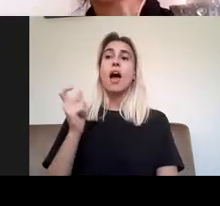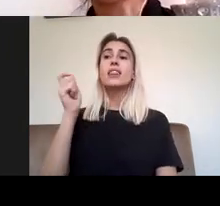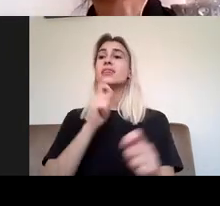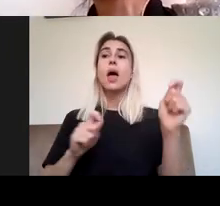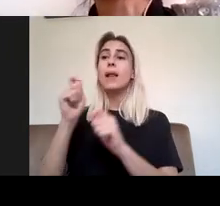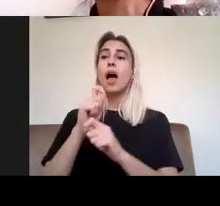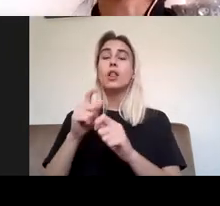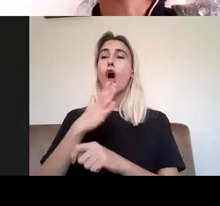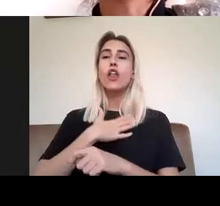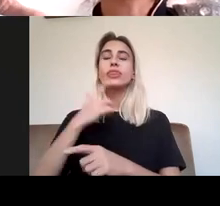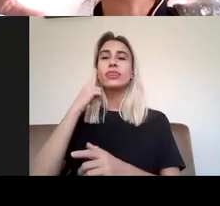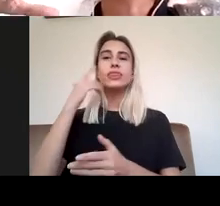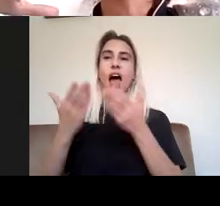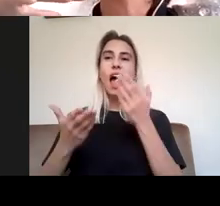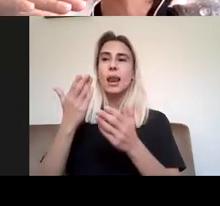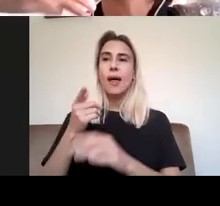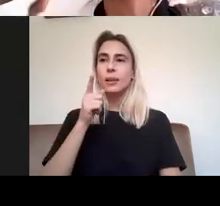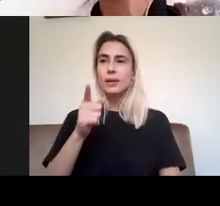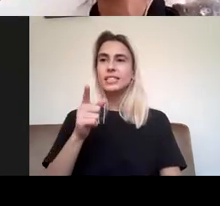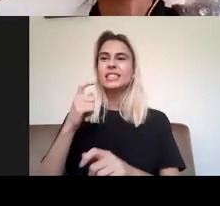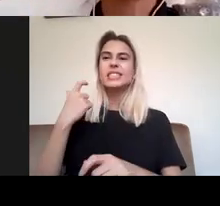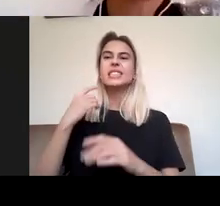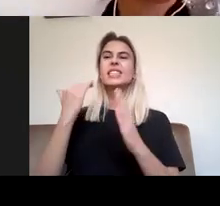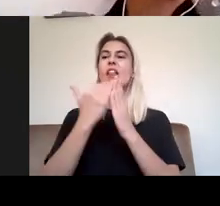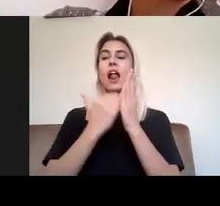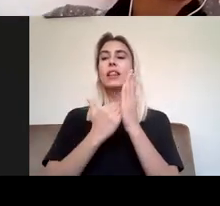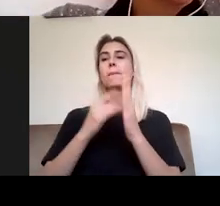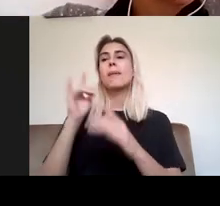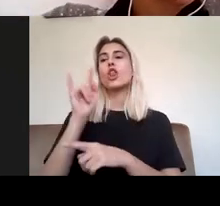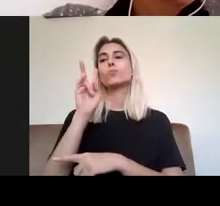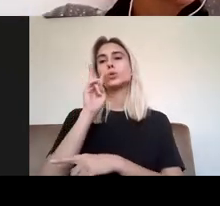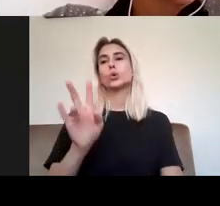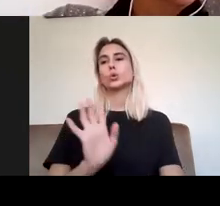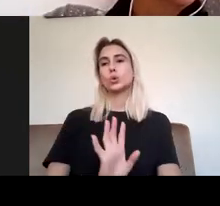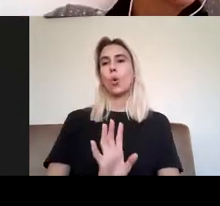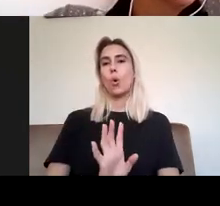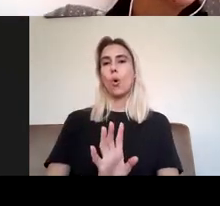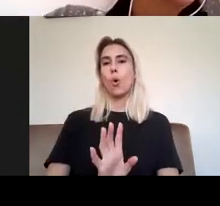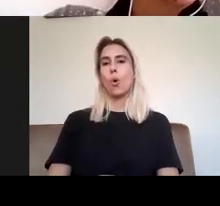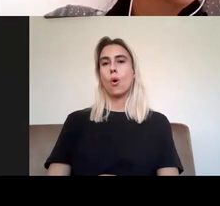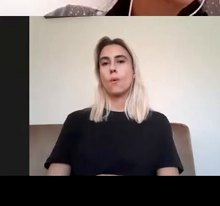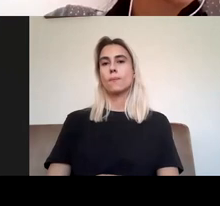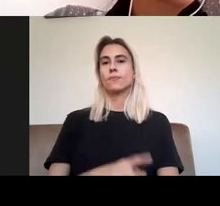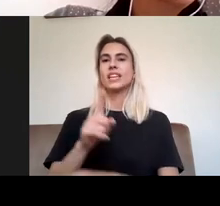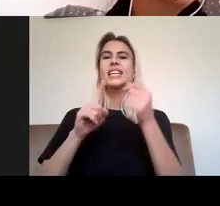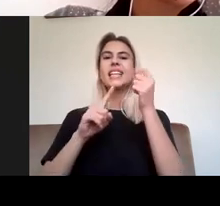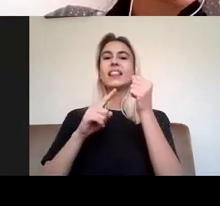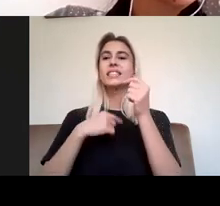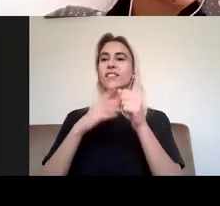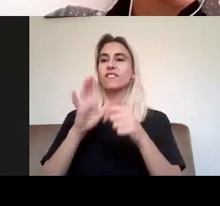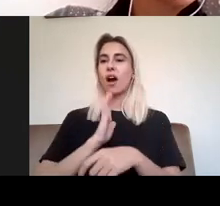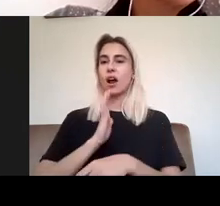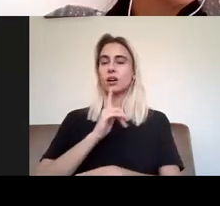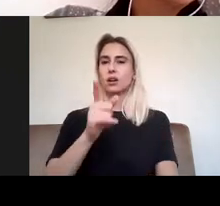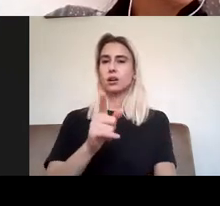ön değerlendirmelerde standartları en uygun metrobüs görünüyor. Hatta şurada bir istatistiğim var. Önden belki paylaşabilirim ama.